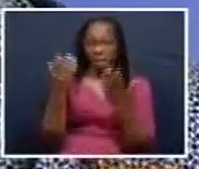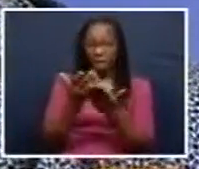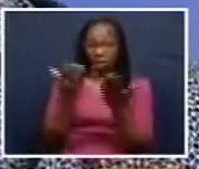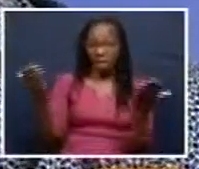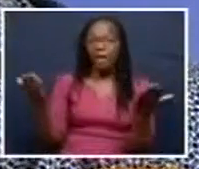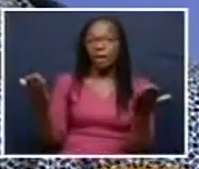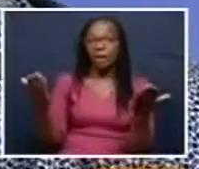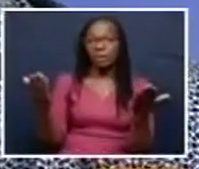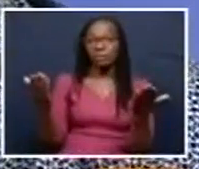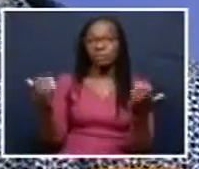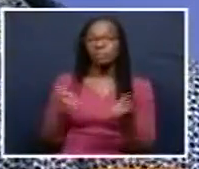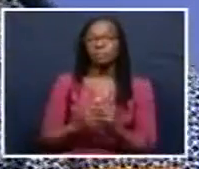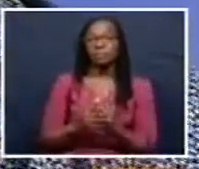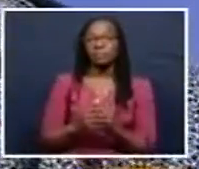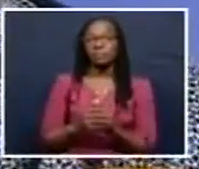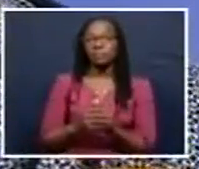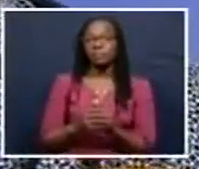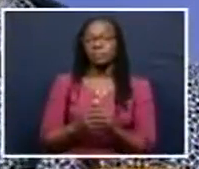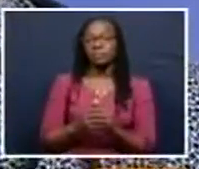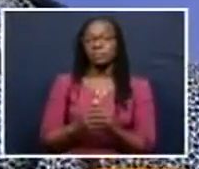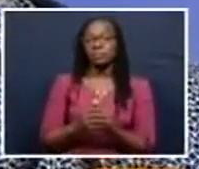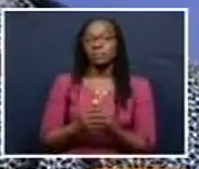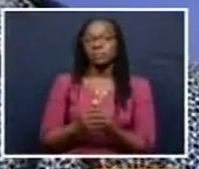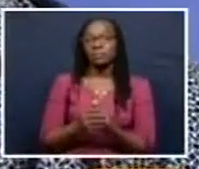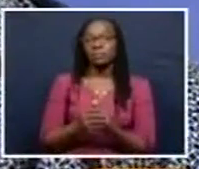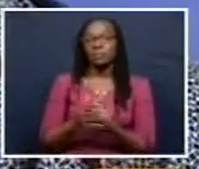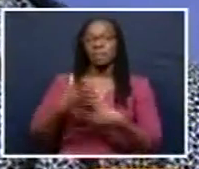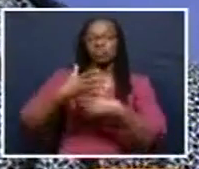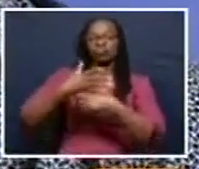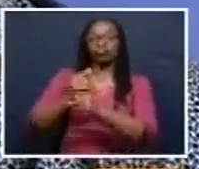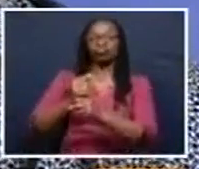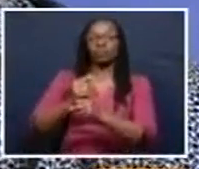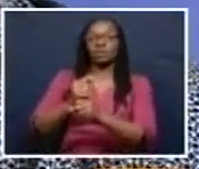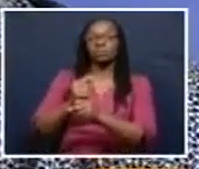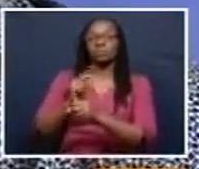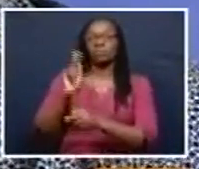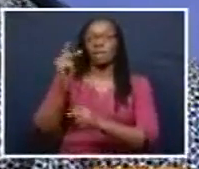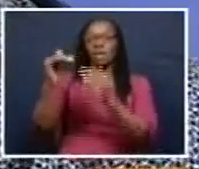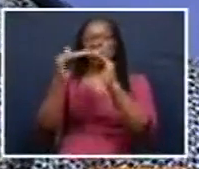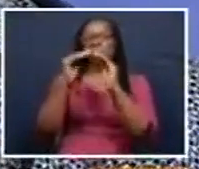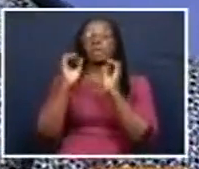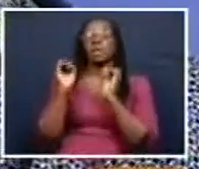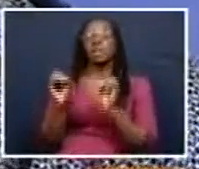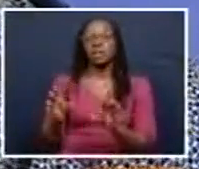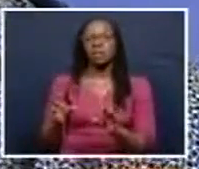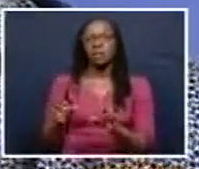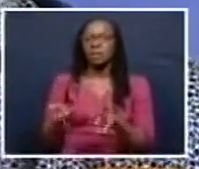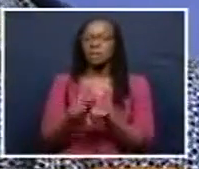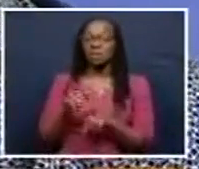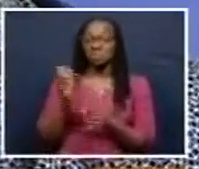kukosa kukosa kuamini demokrasia yetu. Wameanza kuona hata wakijisajili